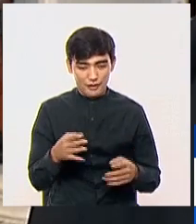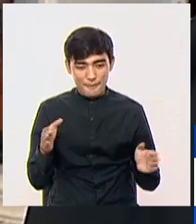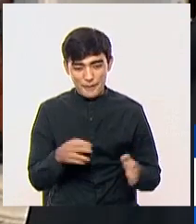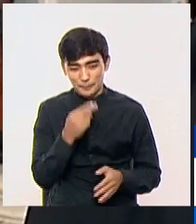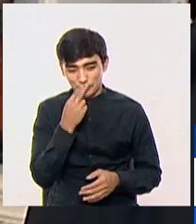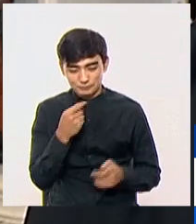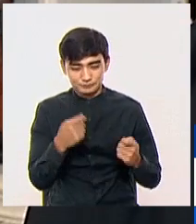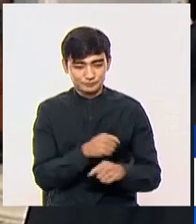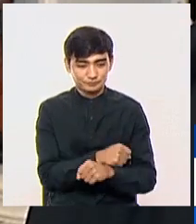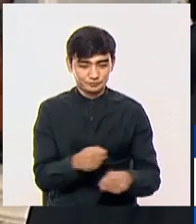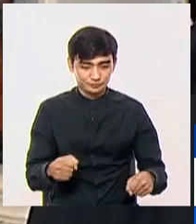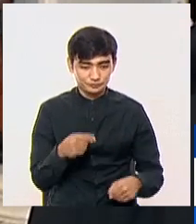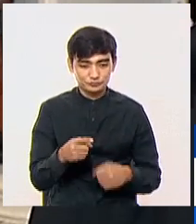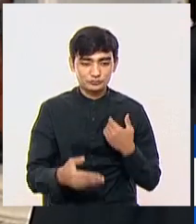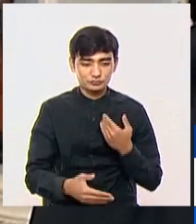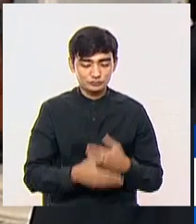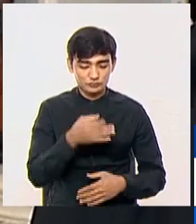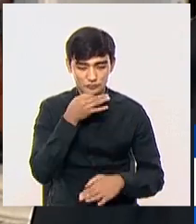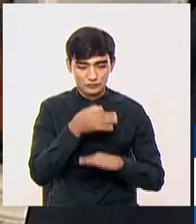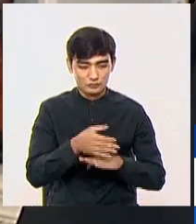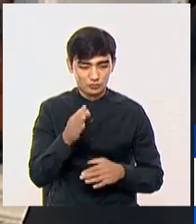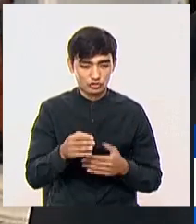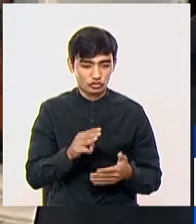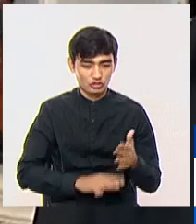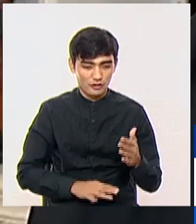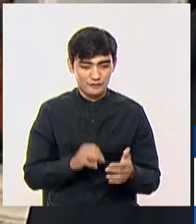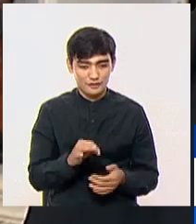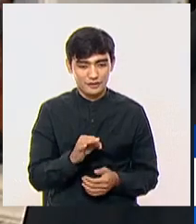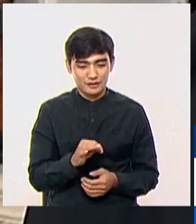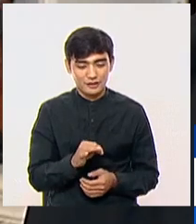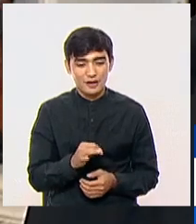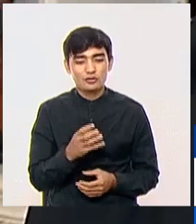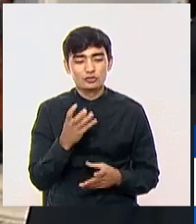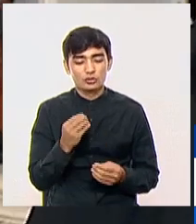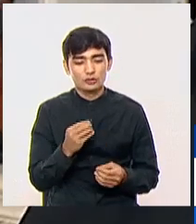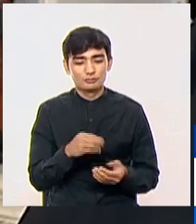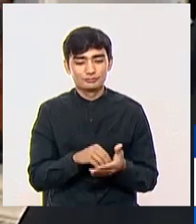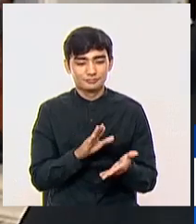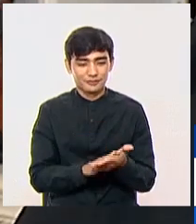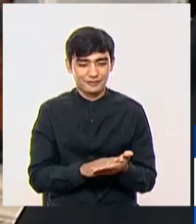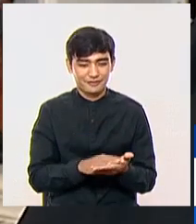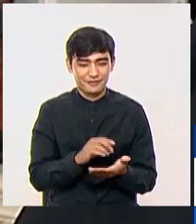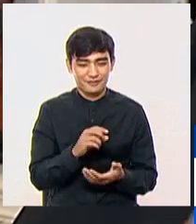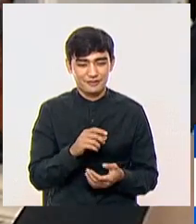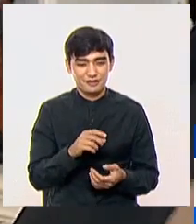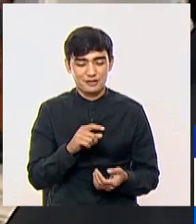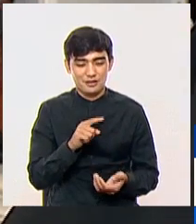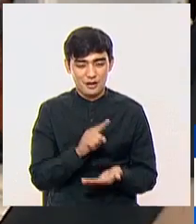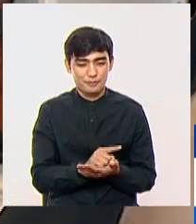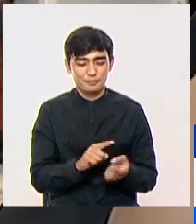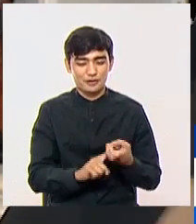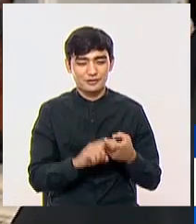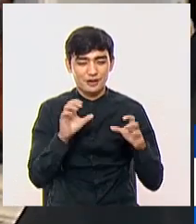есть за это предусмотрена административная ответственность. Выкладка должна быть соответствующая, точно так же, как